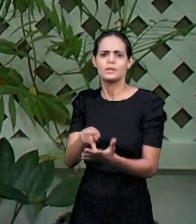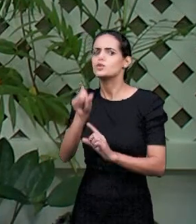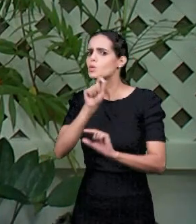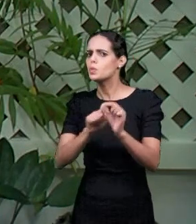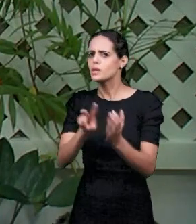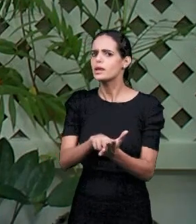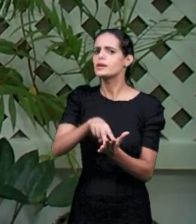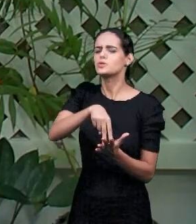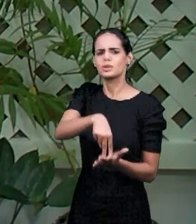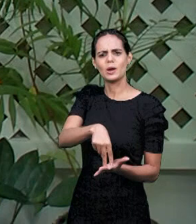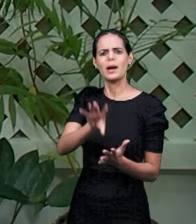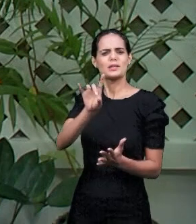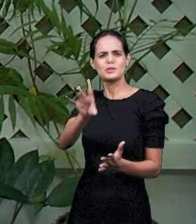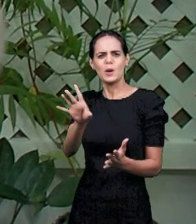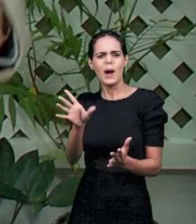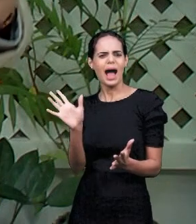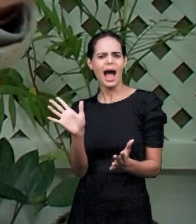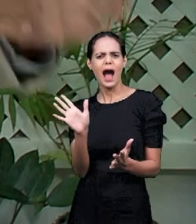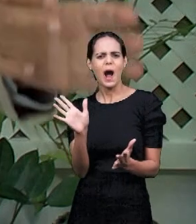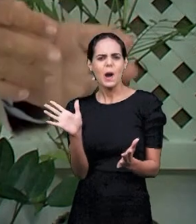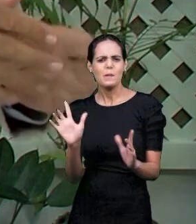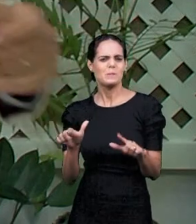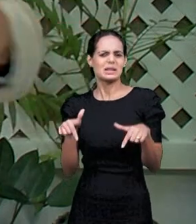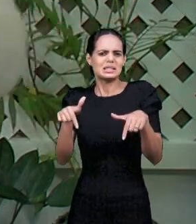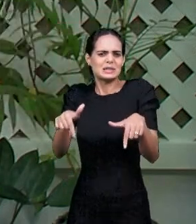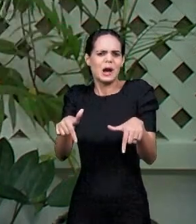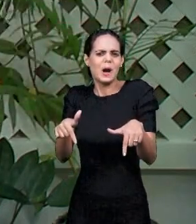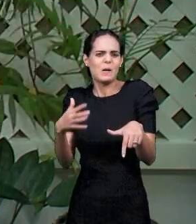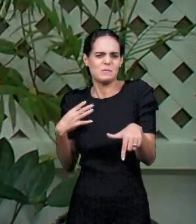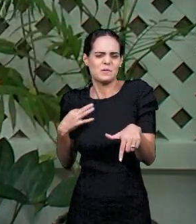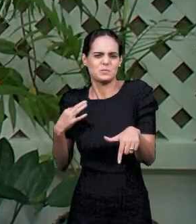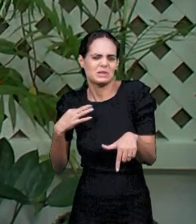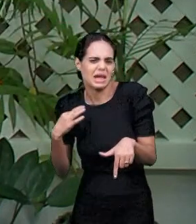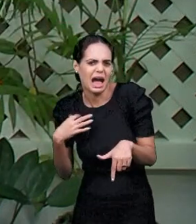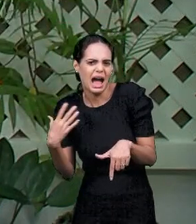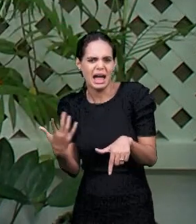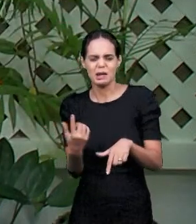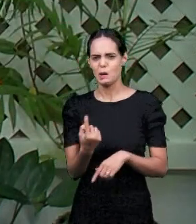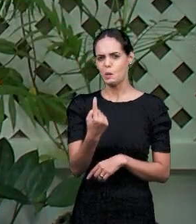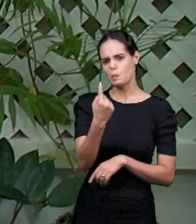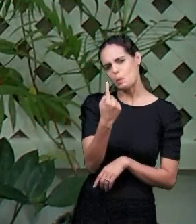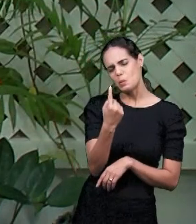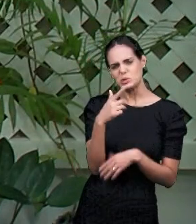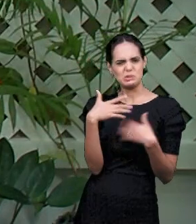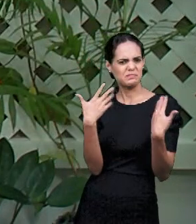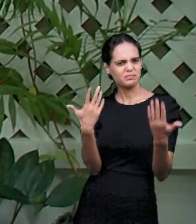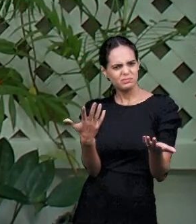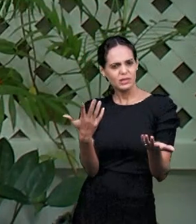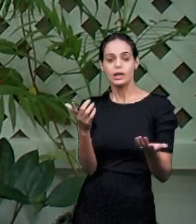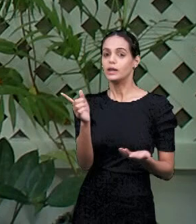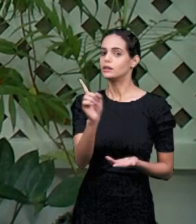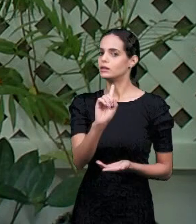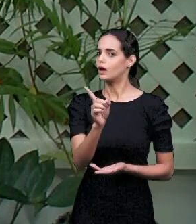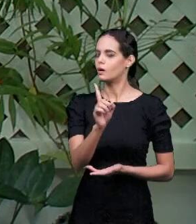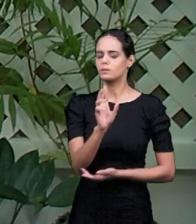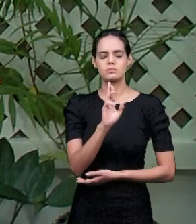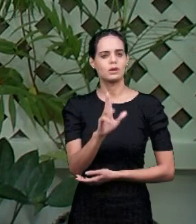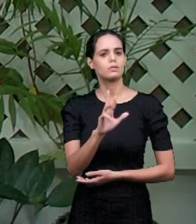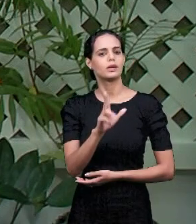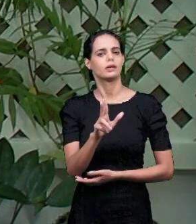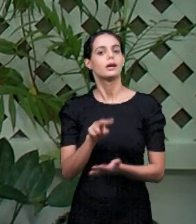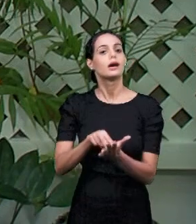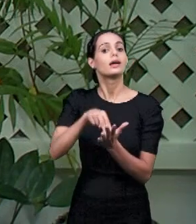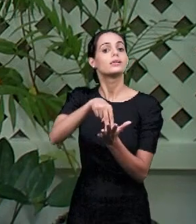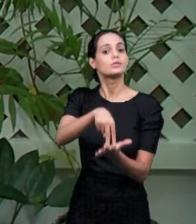pas simplement un acte volontaire, exclusif, unique, non. La